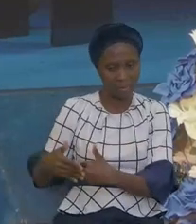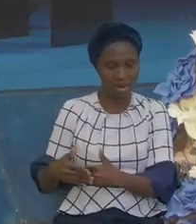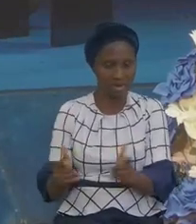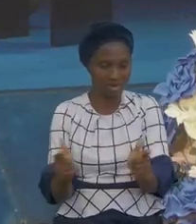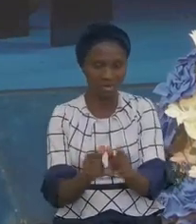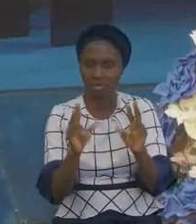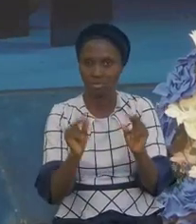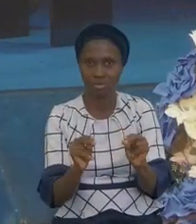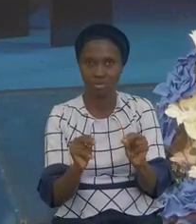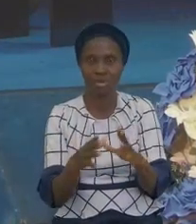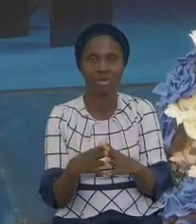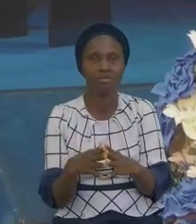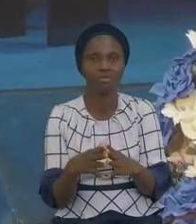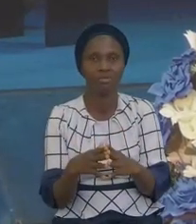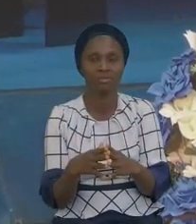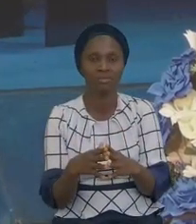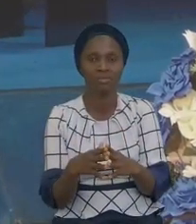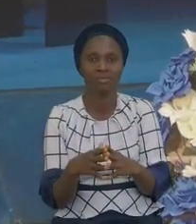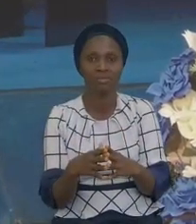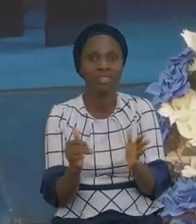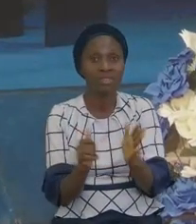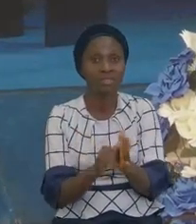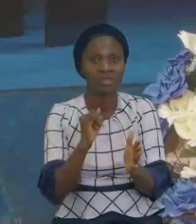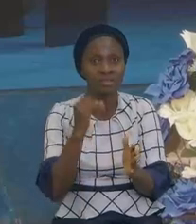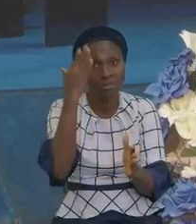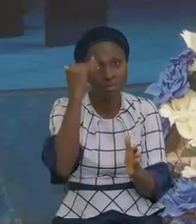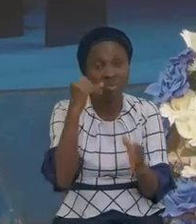Voilà pourquoi plusieurs ne montent pas haut.